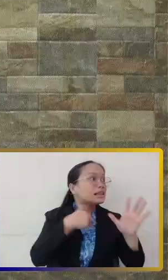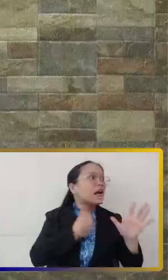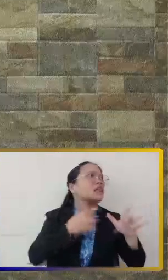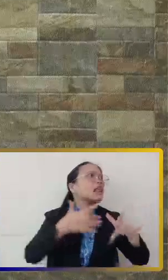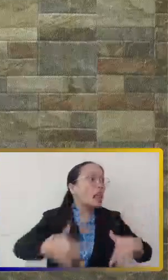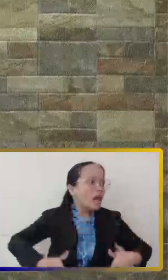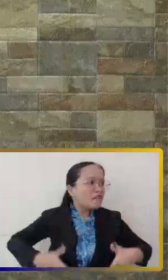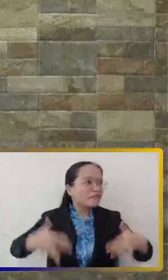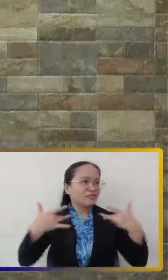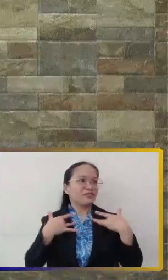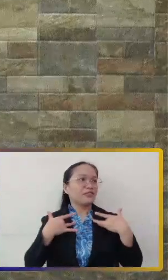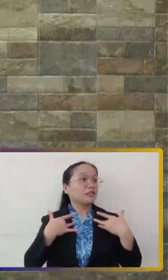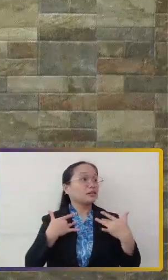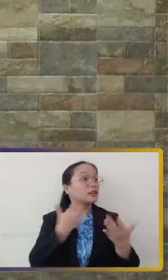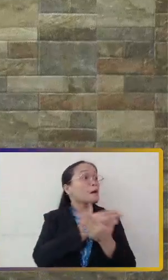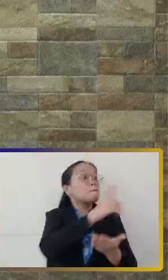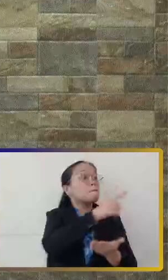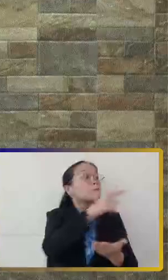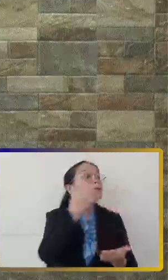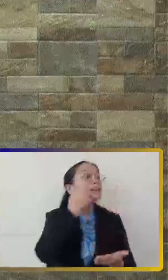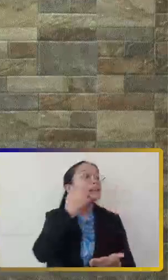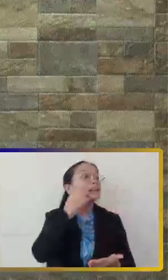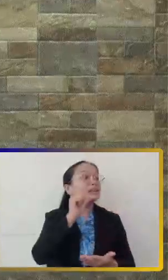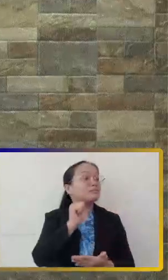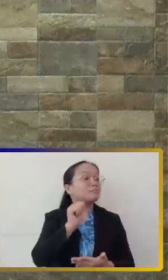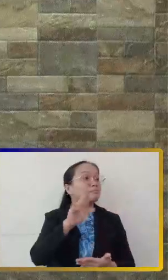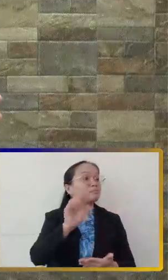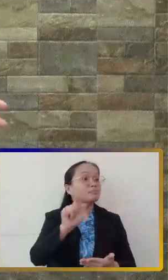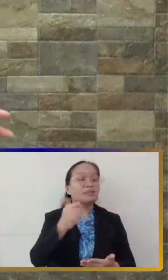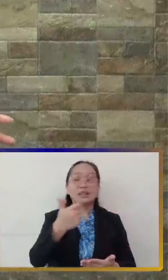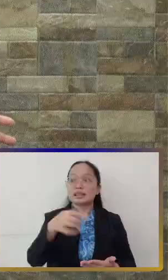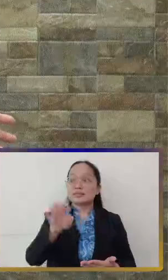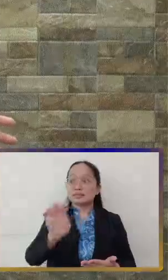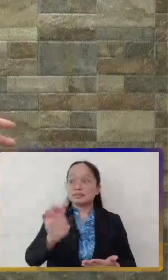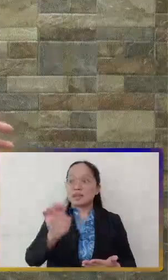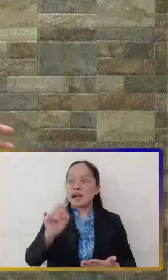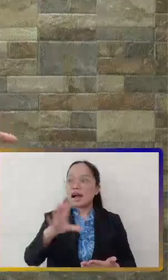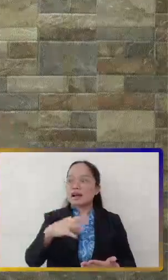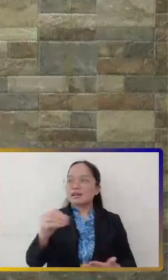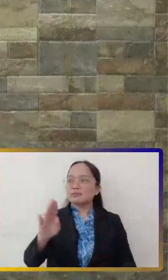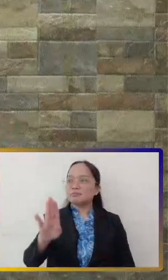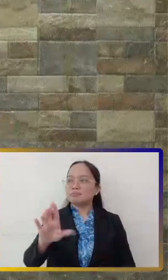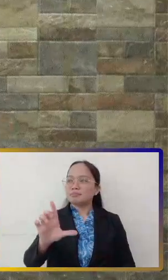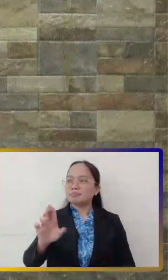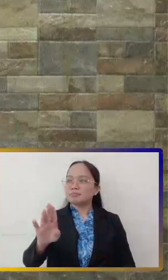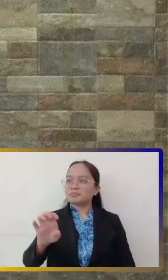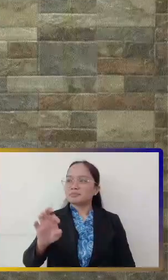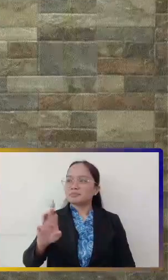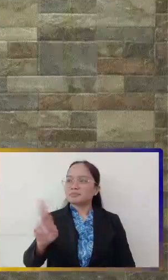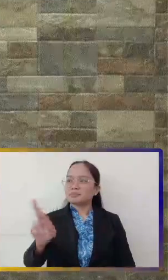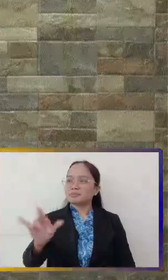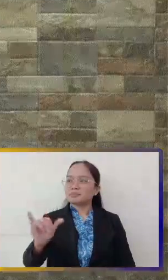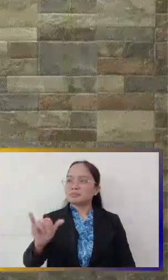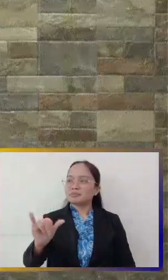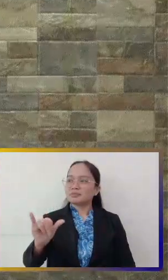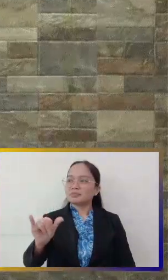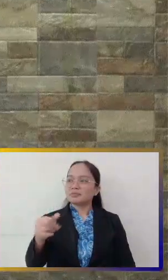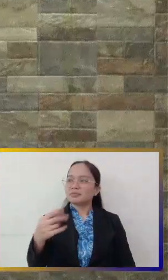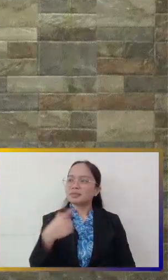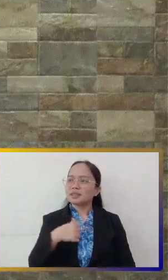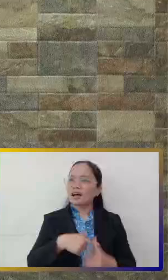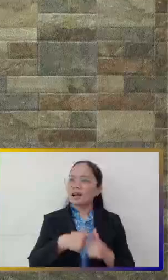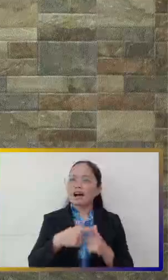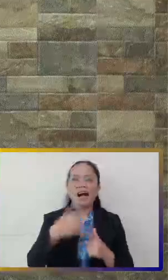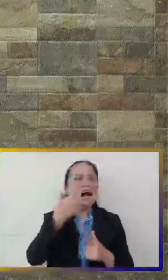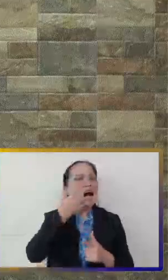Yung iba sa inyo, kumain kayo ng sausage kanina, kumain kayo ng pancake kanina, blueberry, kumain kayo kanina ng